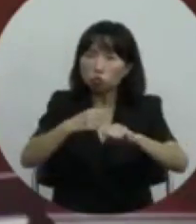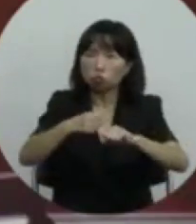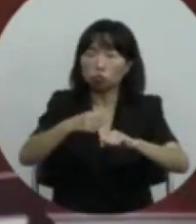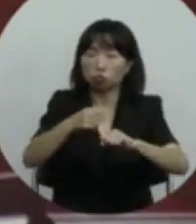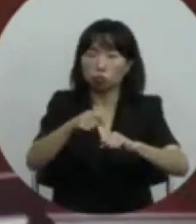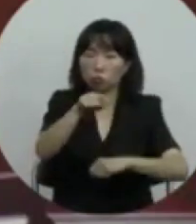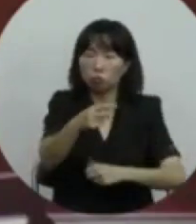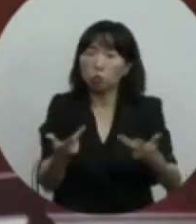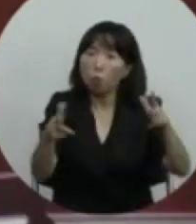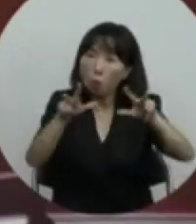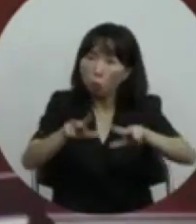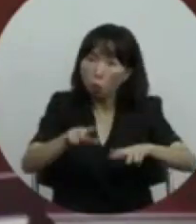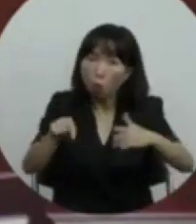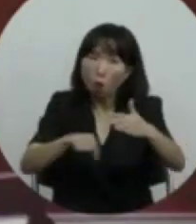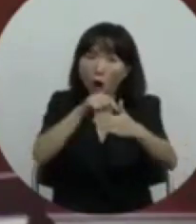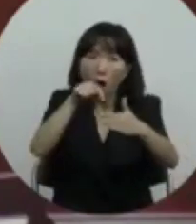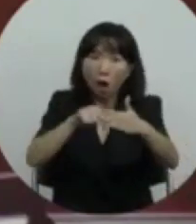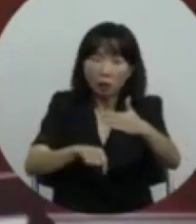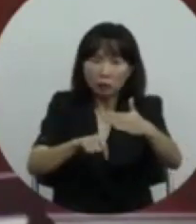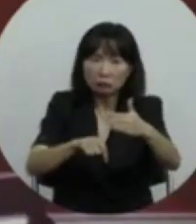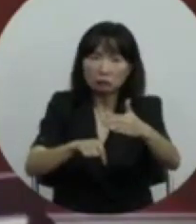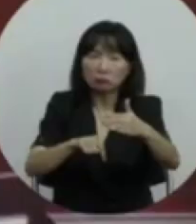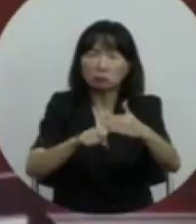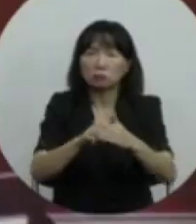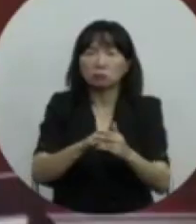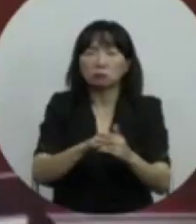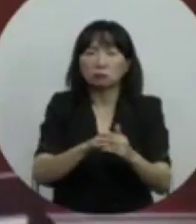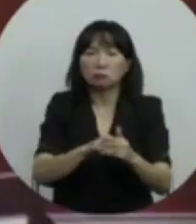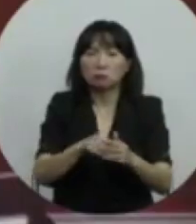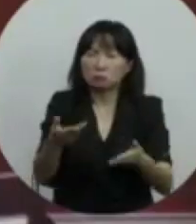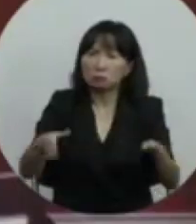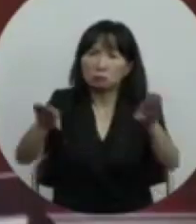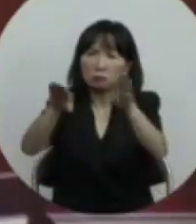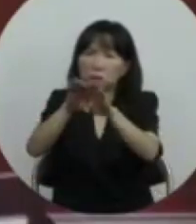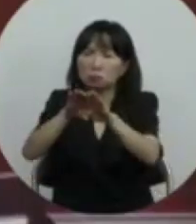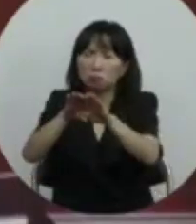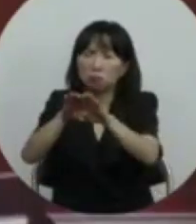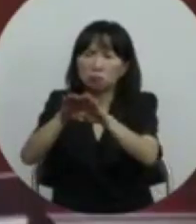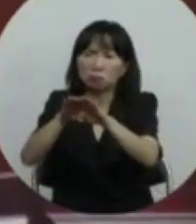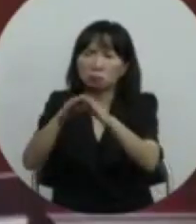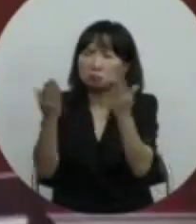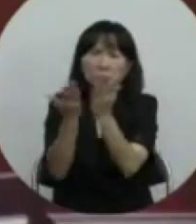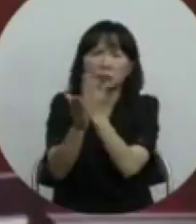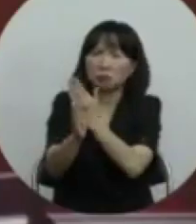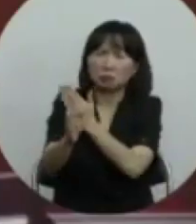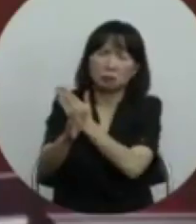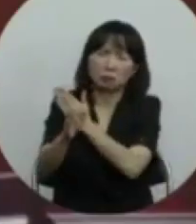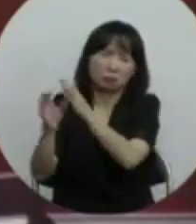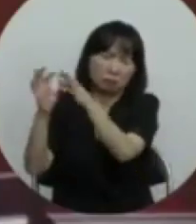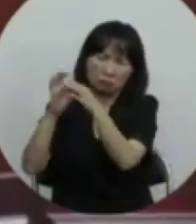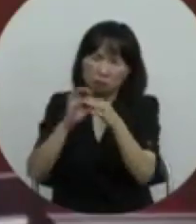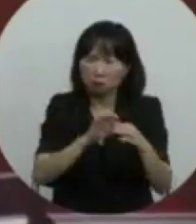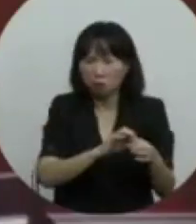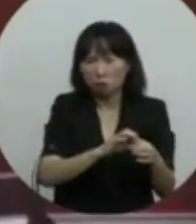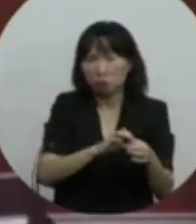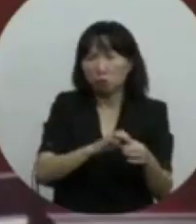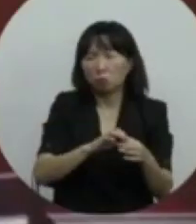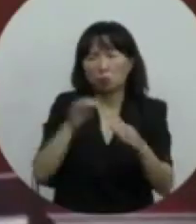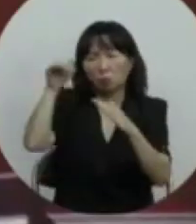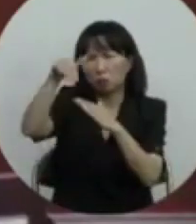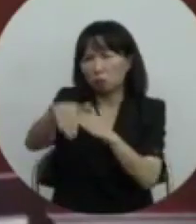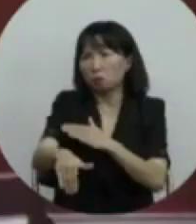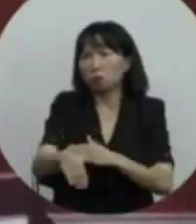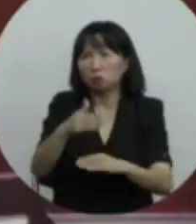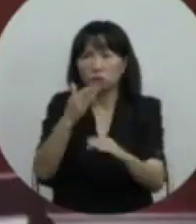테마파크는 시민들이 기대하는, 기피하는 시설만 존재하는 시설로 전락했습니다.